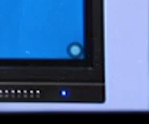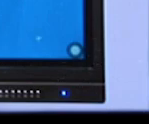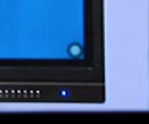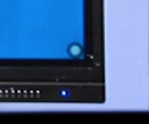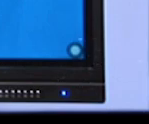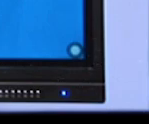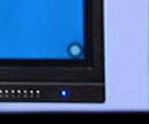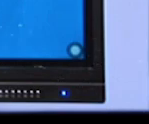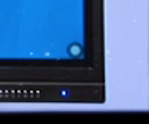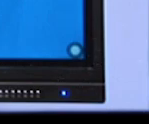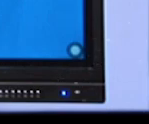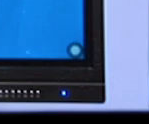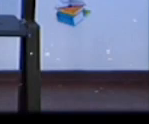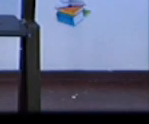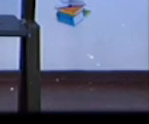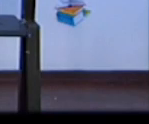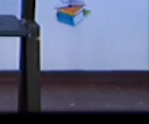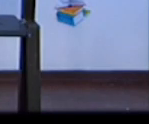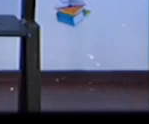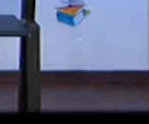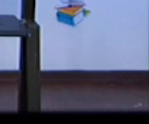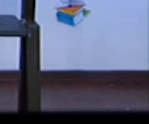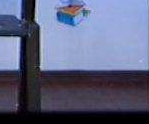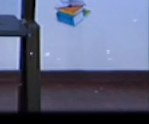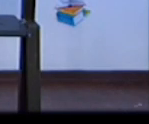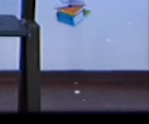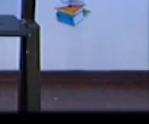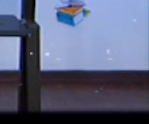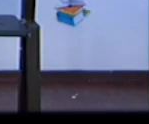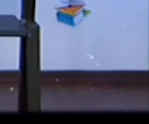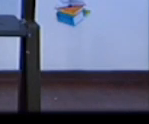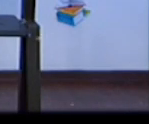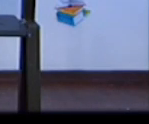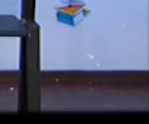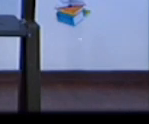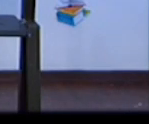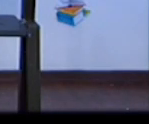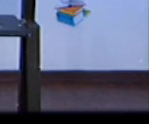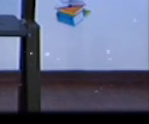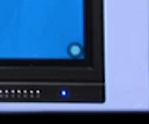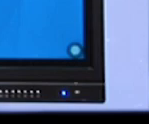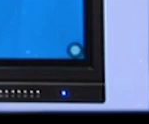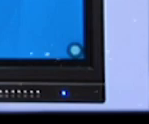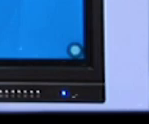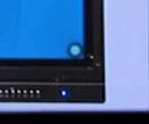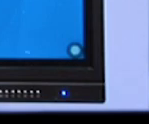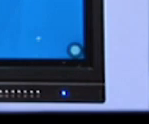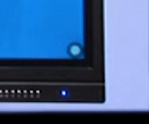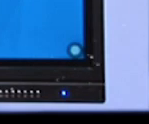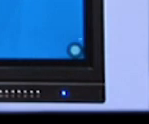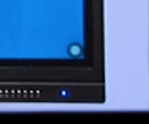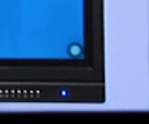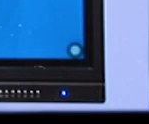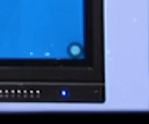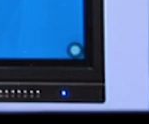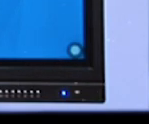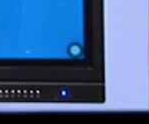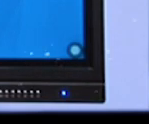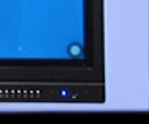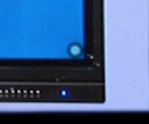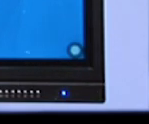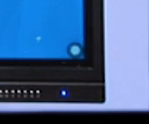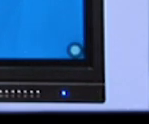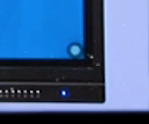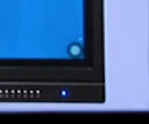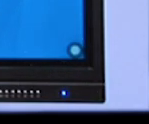sifatlardan foydalaning. Ko'rib turganingizdek, j'ai peur de, tu as peur de, il